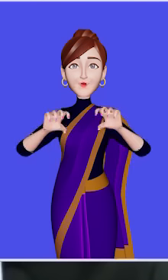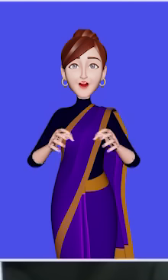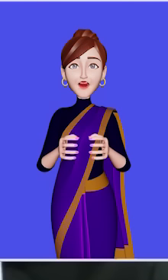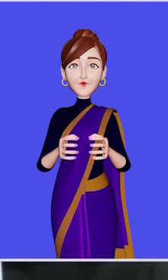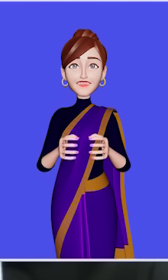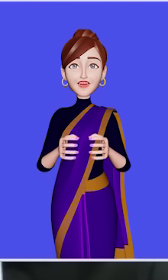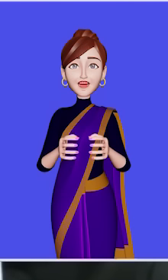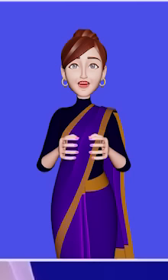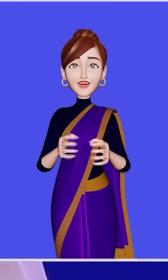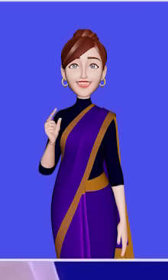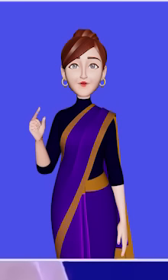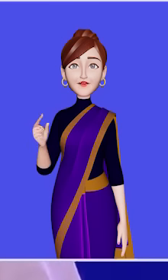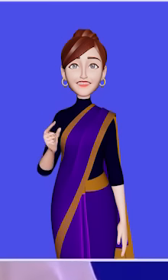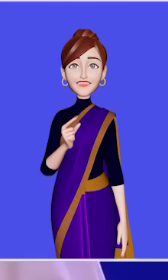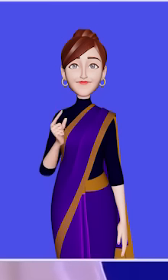आमतौर पर